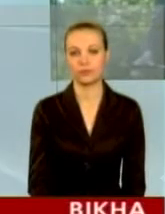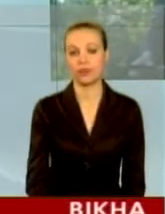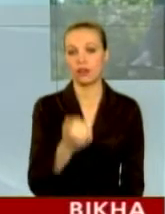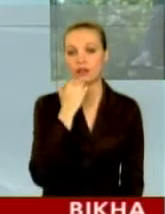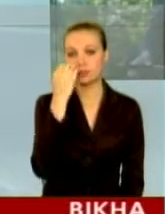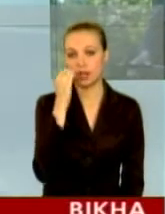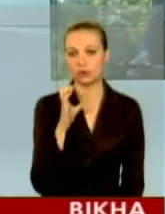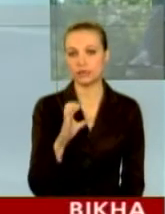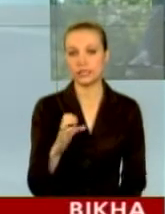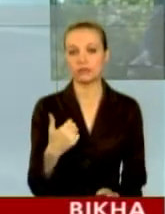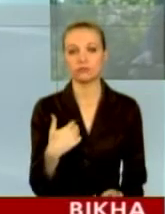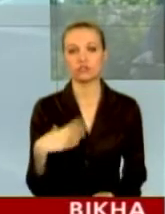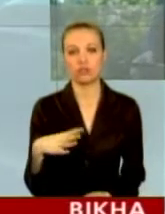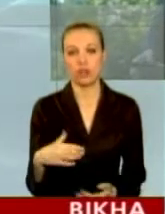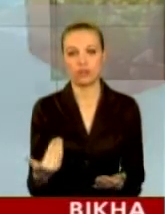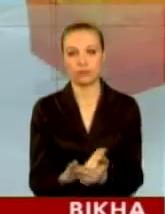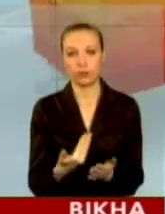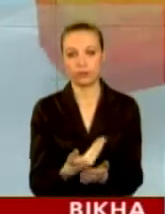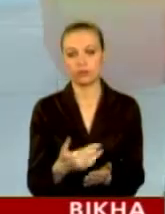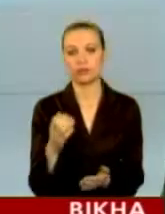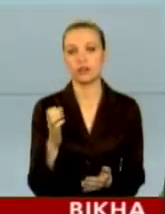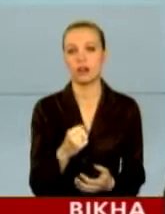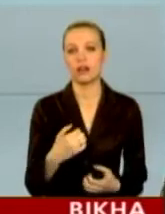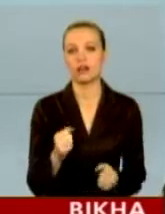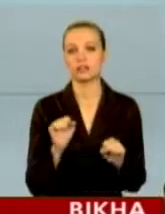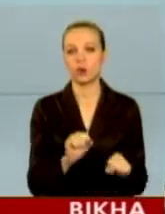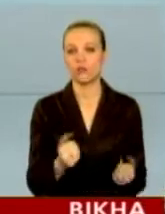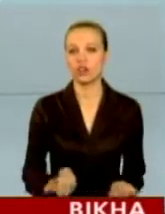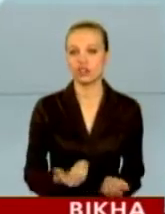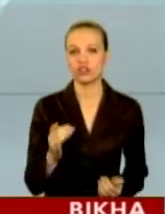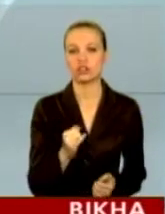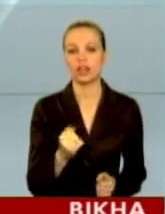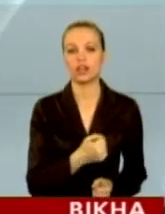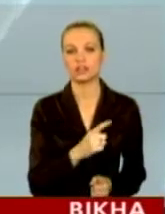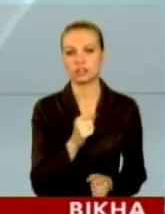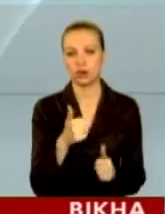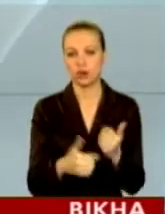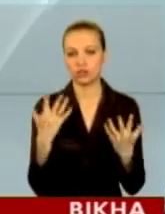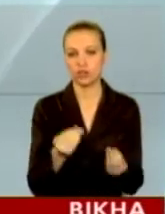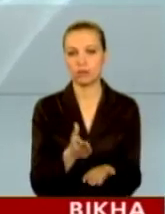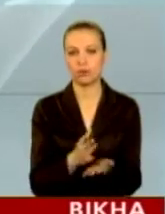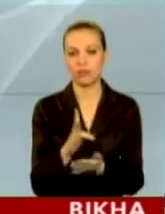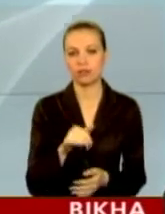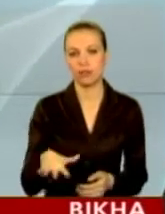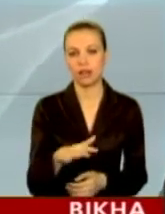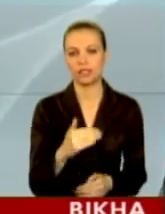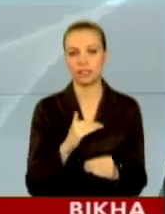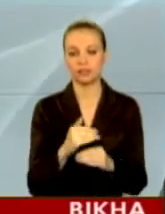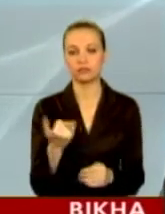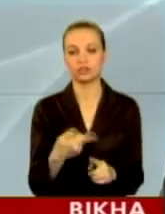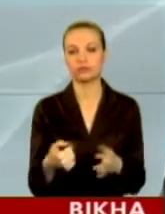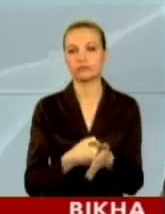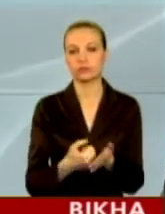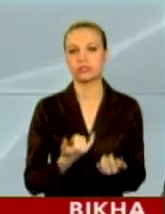Так, дякую, Сергію. Чекаємо новин. Страхування життя і бойові за кожен день перебування на лінії фронту. Цього домагається